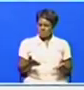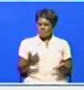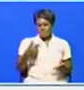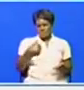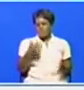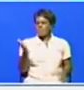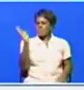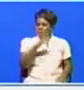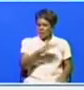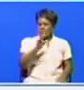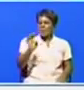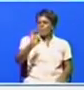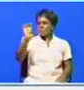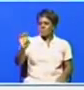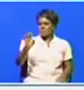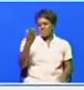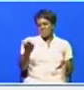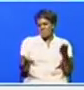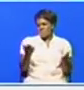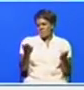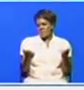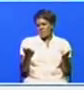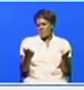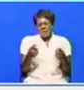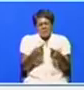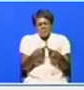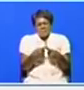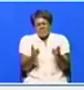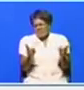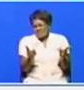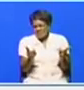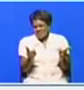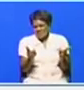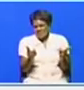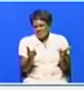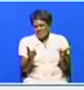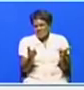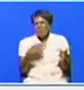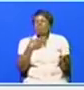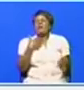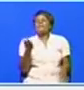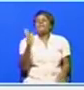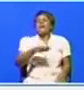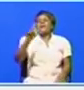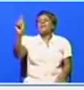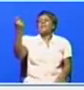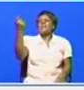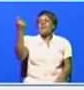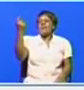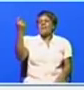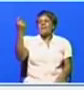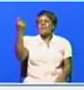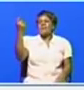Ndarudi Uingereza. Ndarudi Uingereza lakini naweza tamani kurudi Kenya.